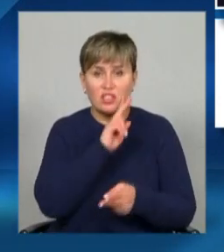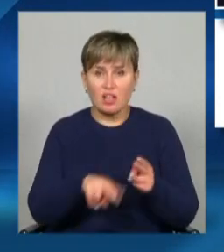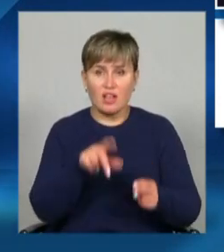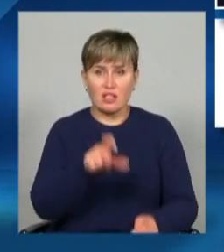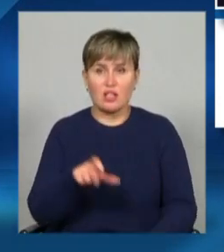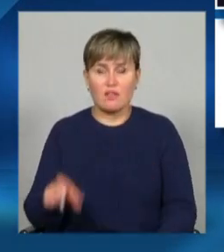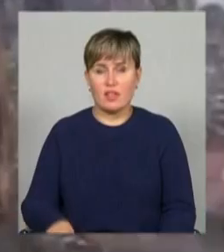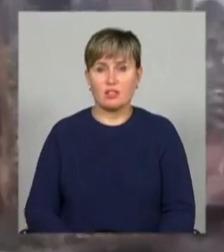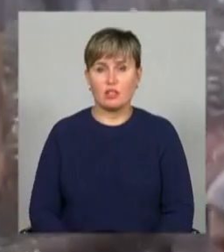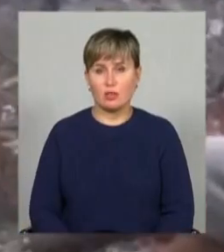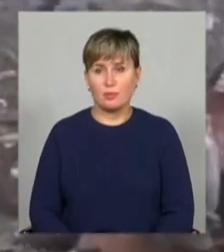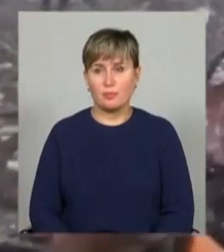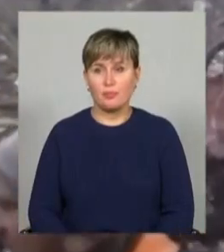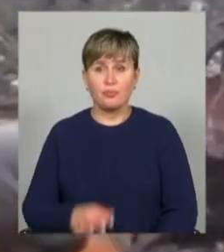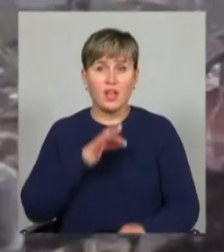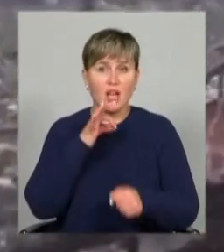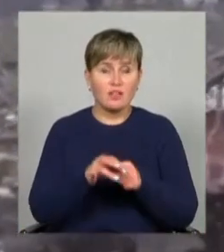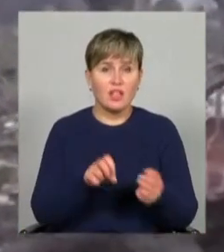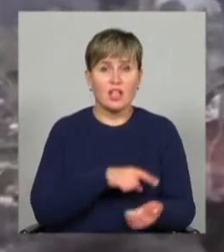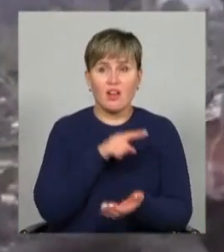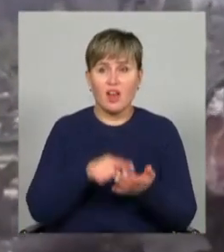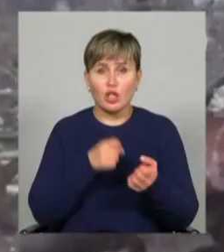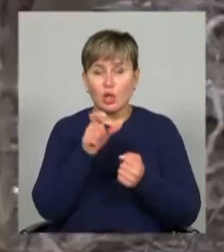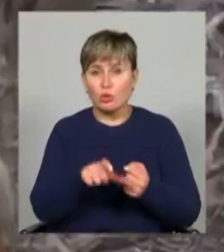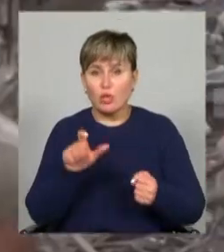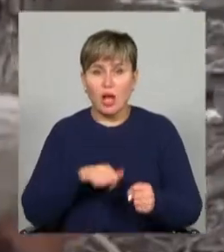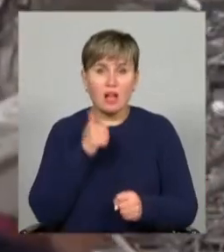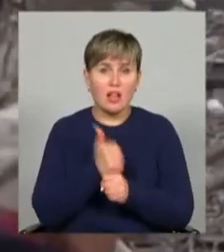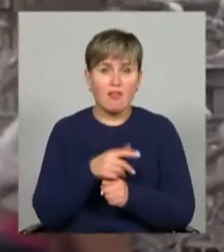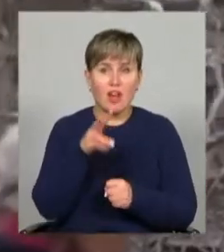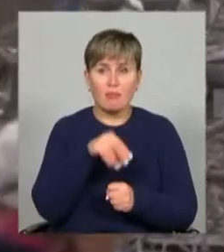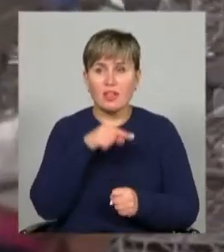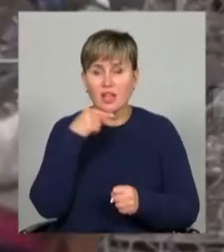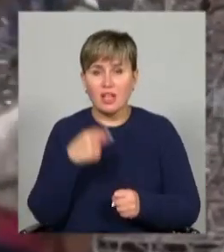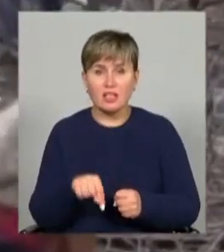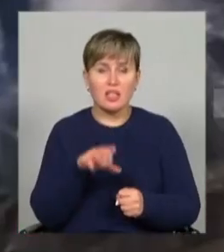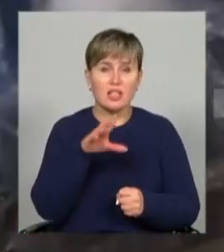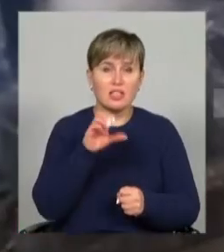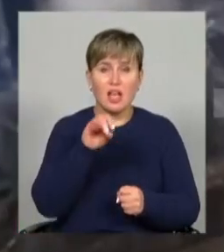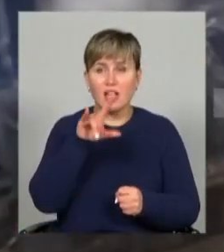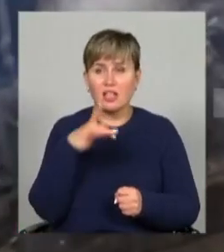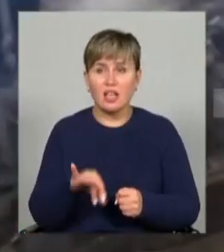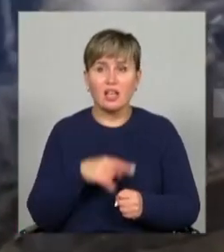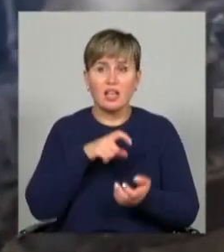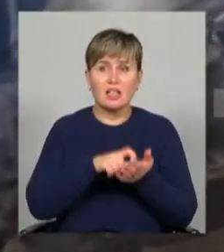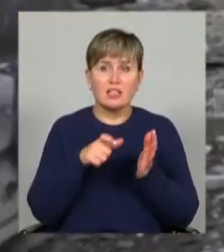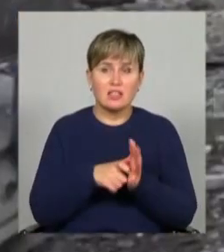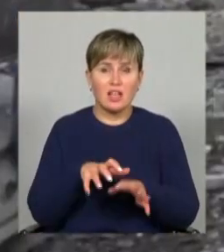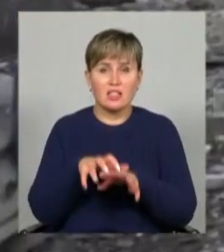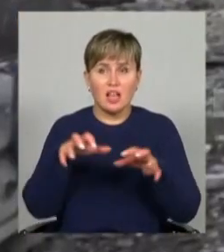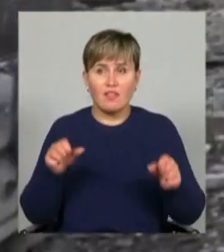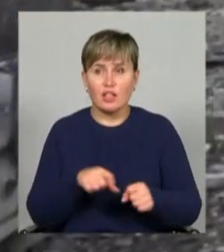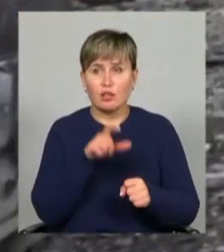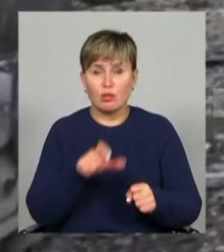человечность. Отвечая на вопросы журналистов, глава МИД России Сергей Лавров заявил, что здание захватили радикалы,